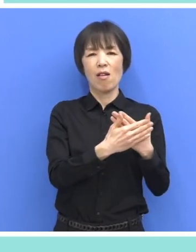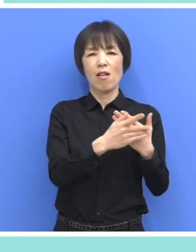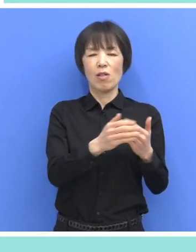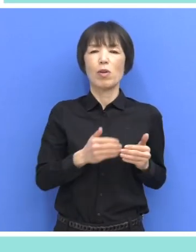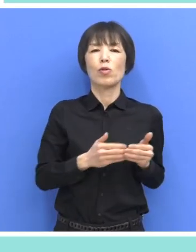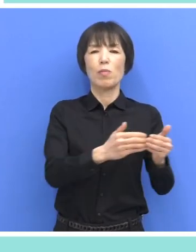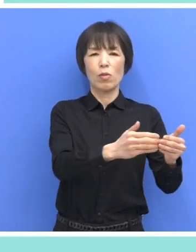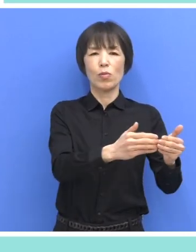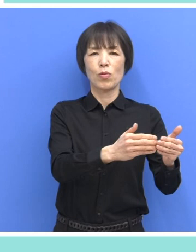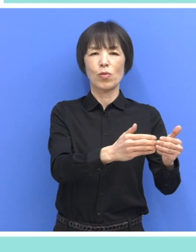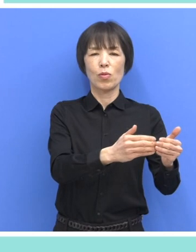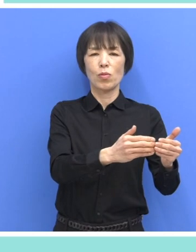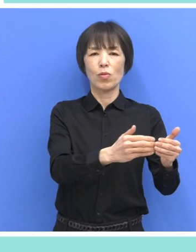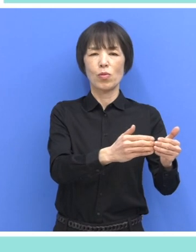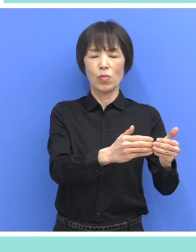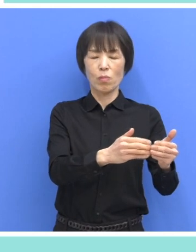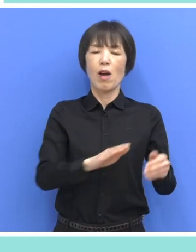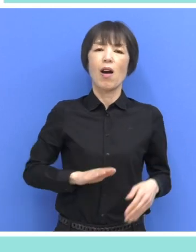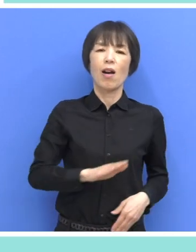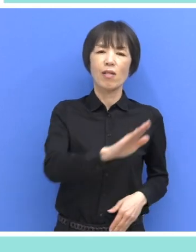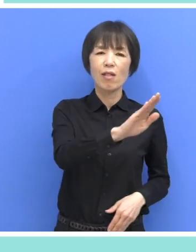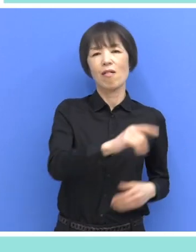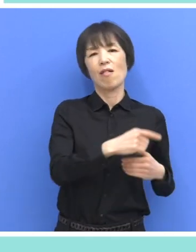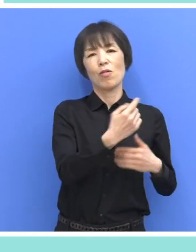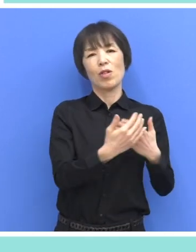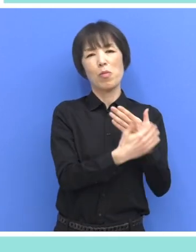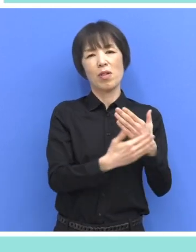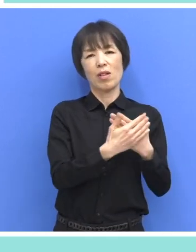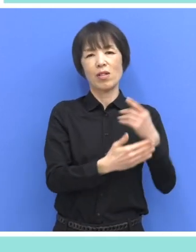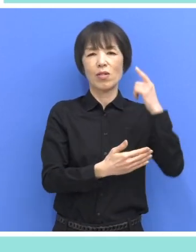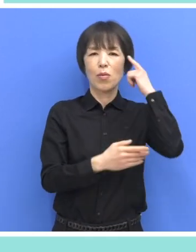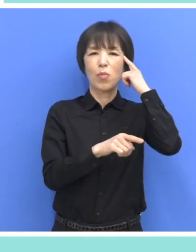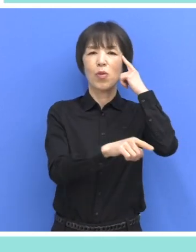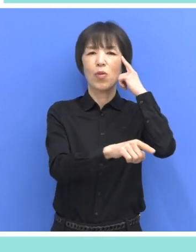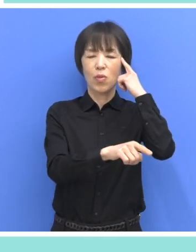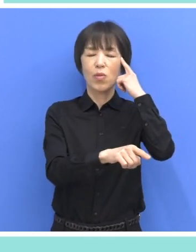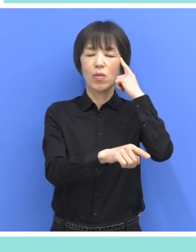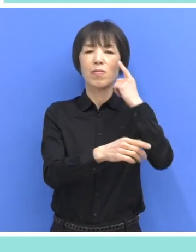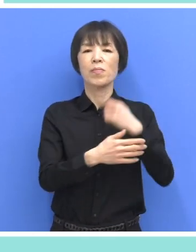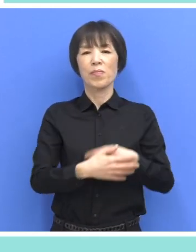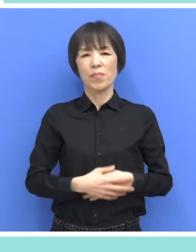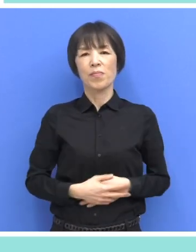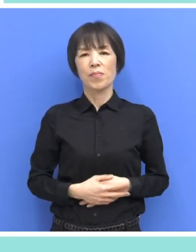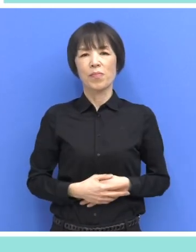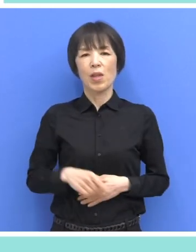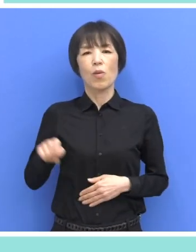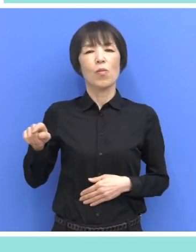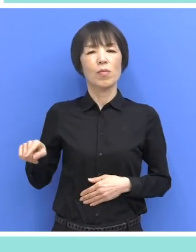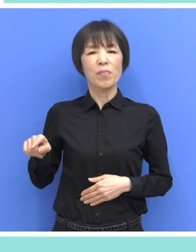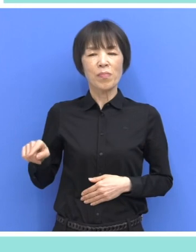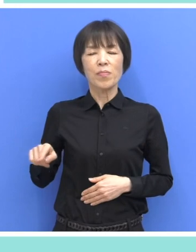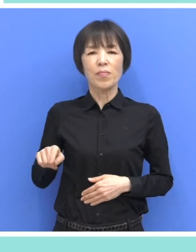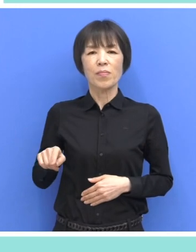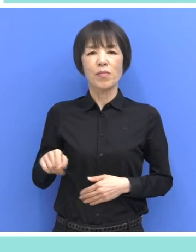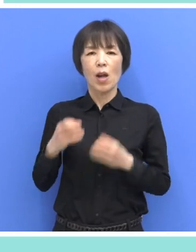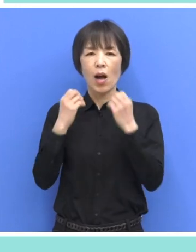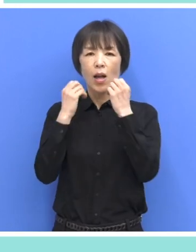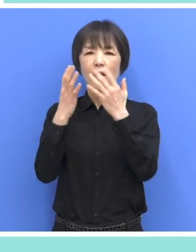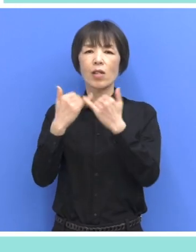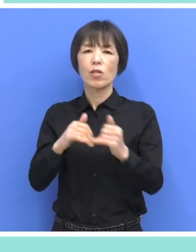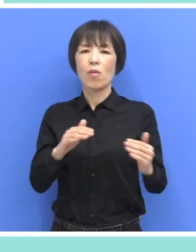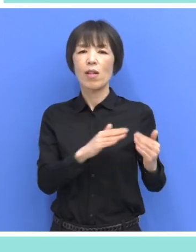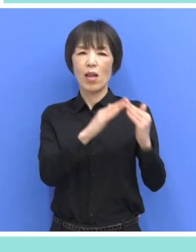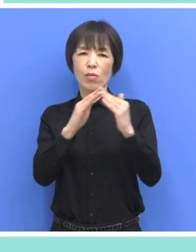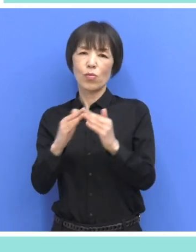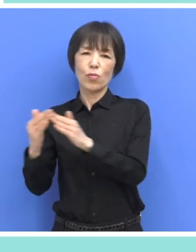進めていこう、もっとこう発展的に進めていこうというところのこの取り組みをしていきます。で、もう一方は新しい人たちが